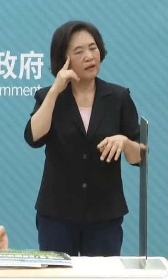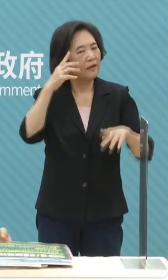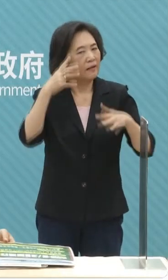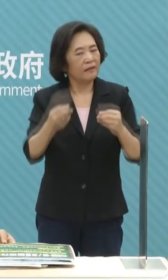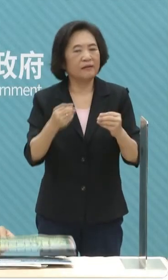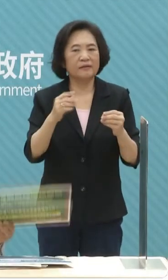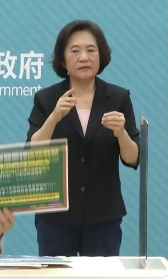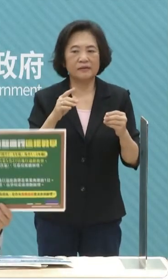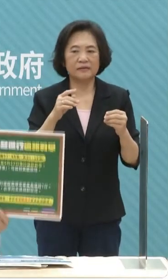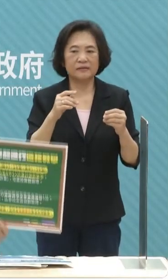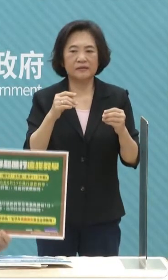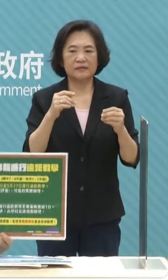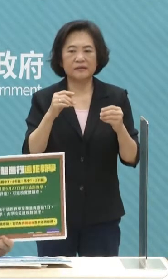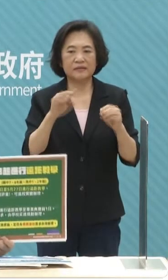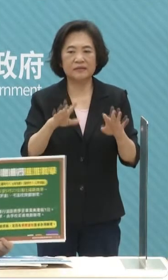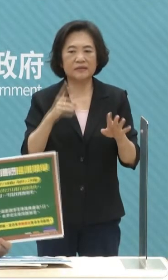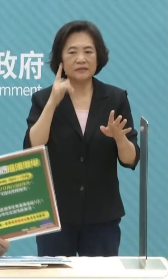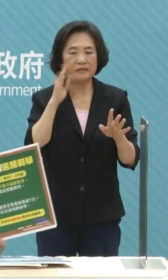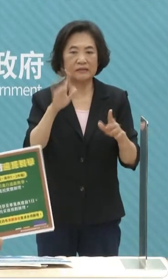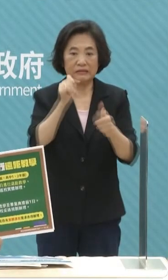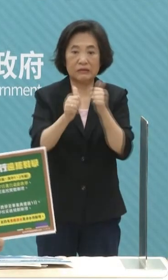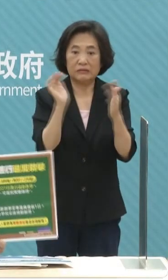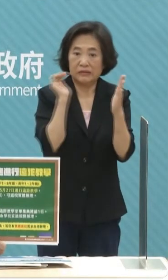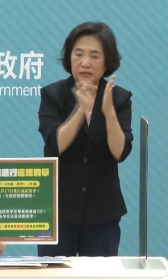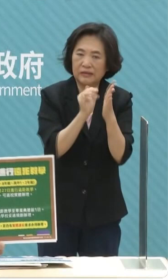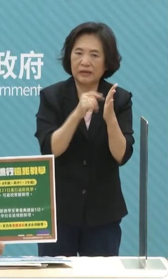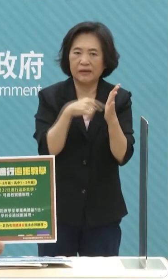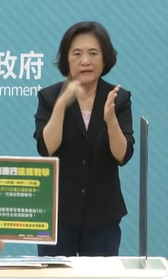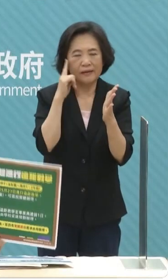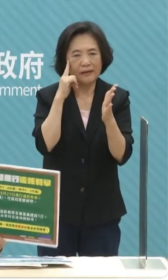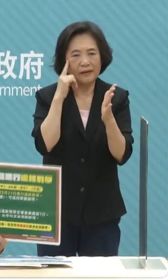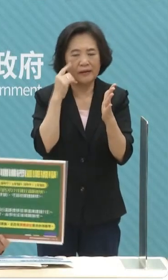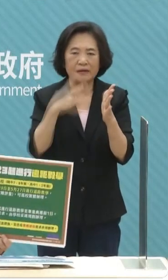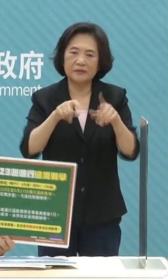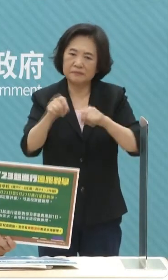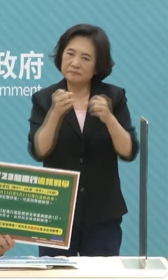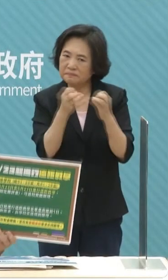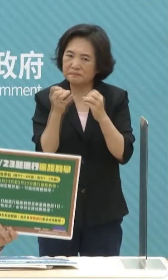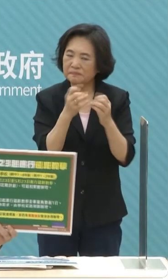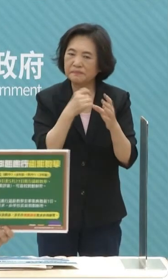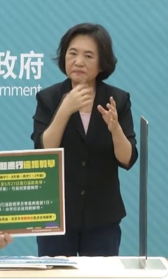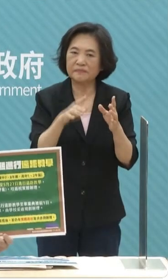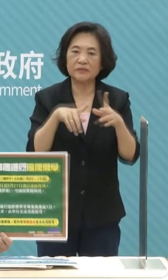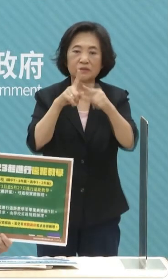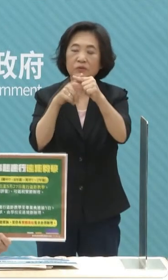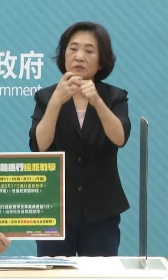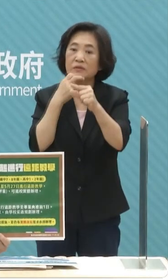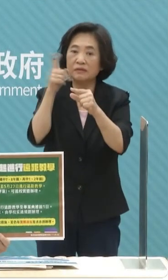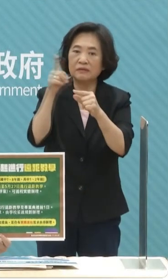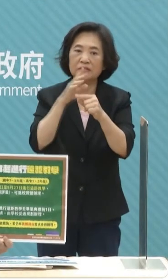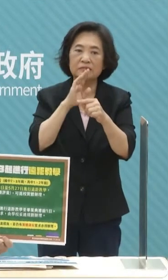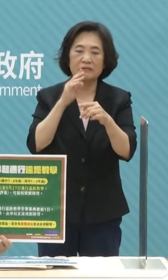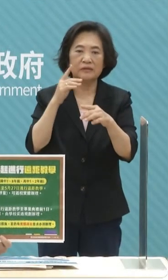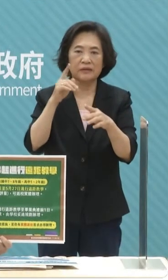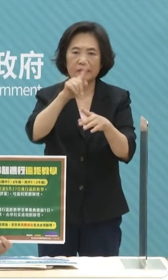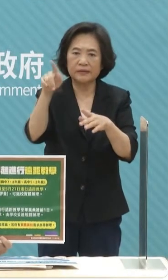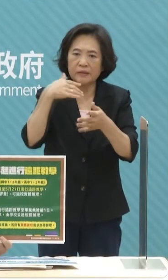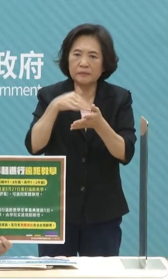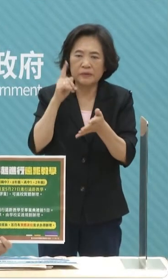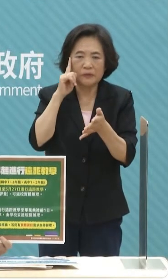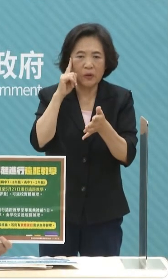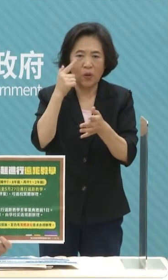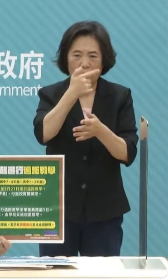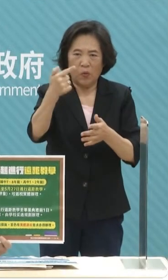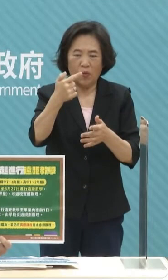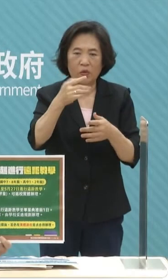又考试要快到了，那又特别是哈，中央估计的洪峰，你知道哈？哦，在